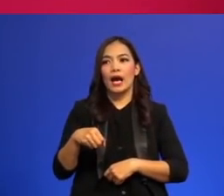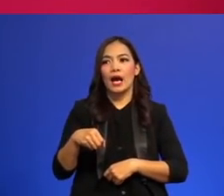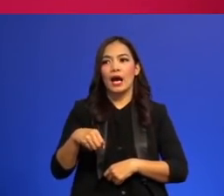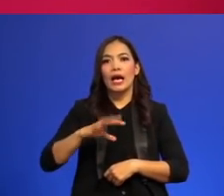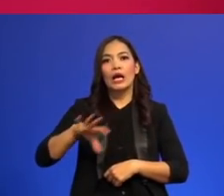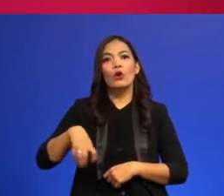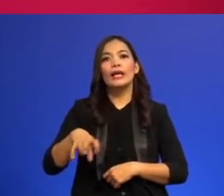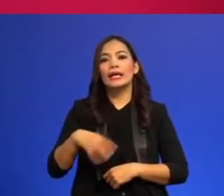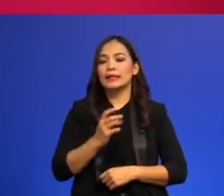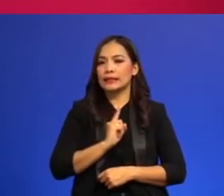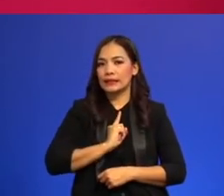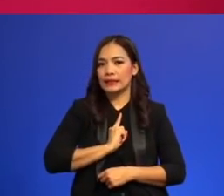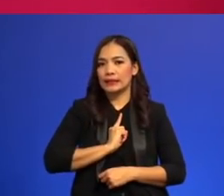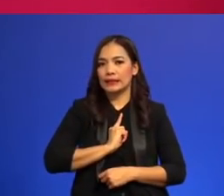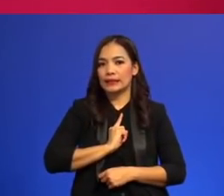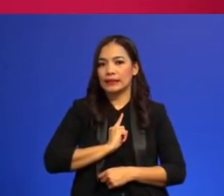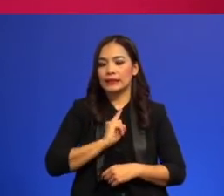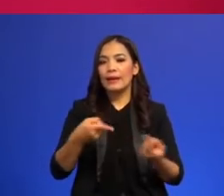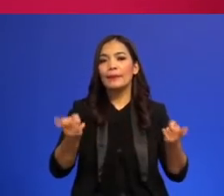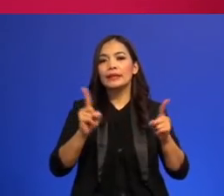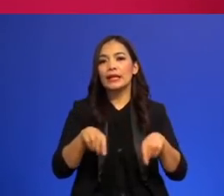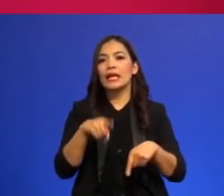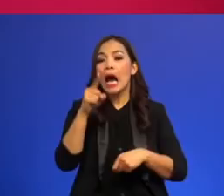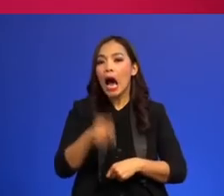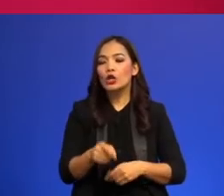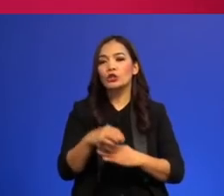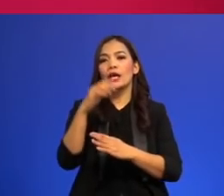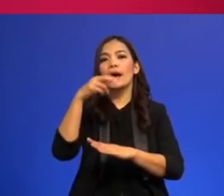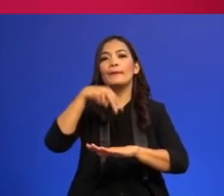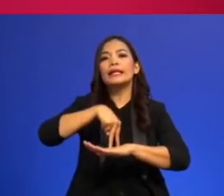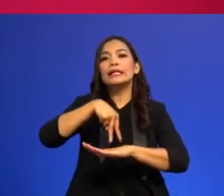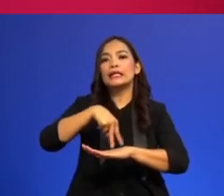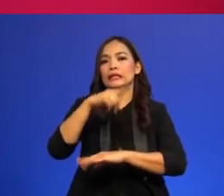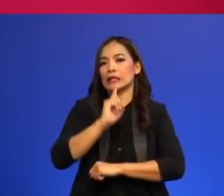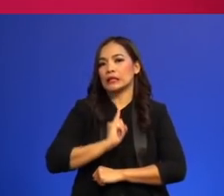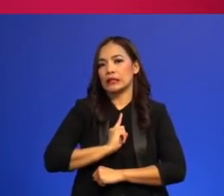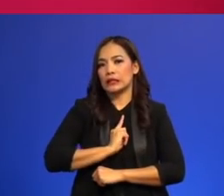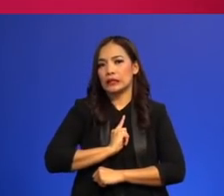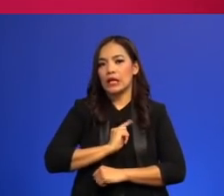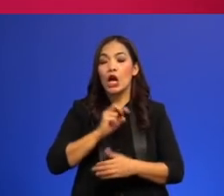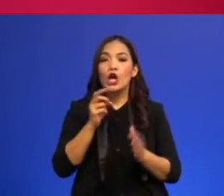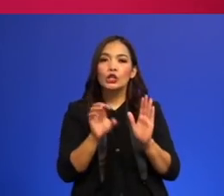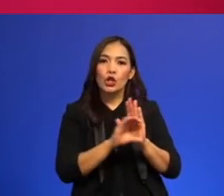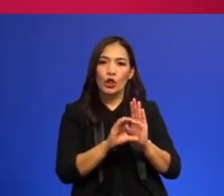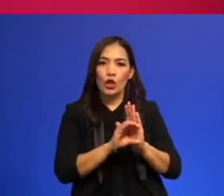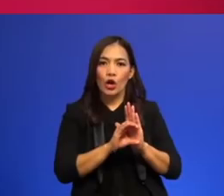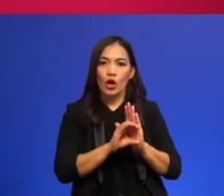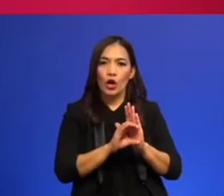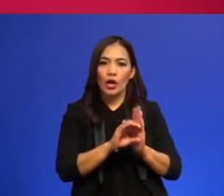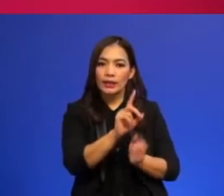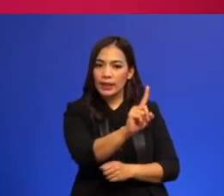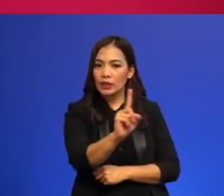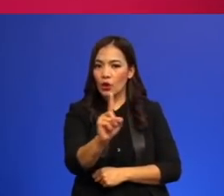yang belum bisa mandiri. Kalau misalnya seseorang